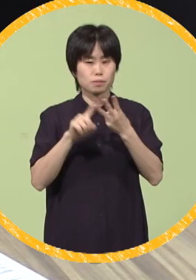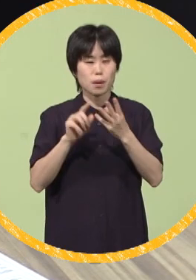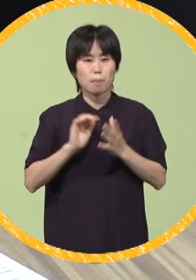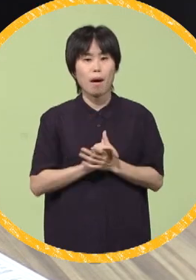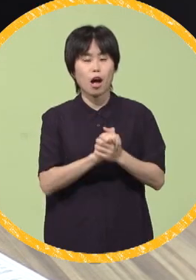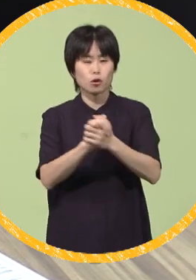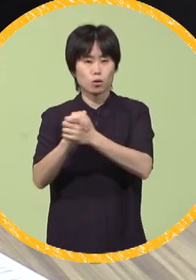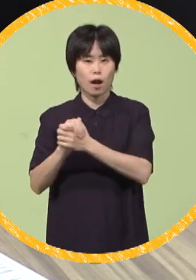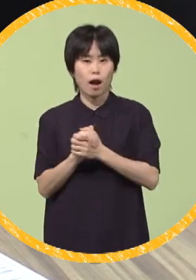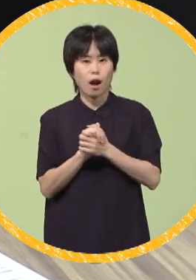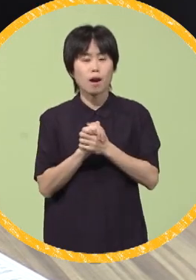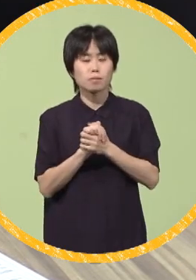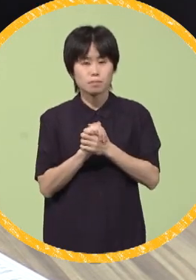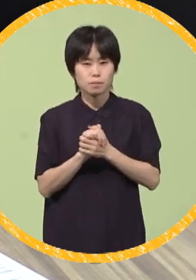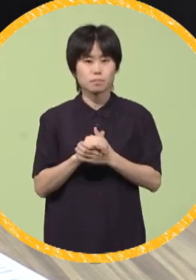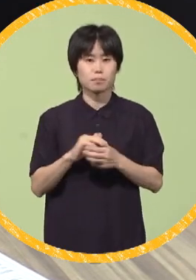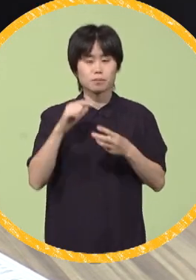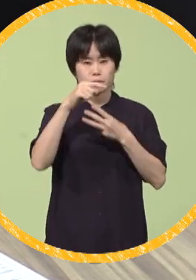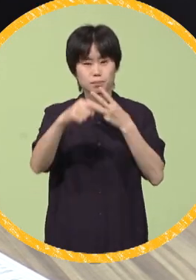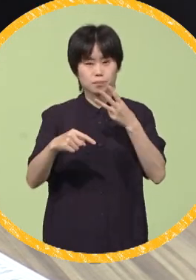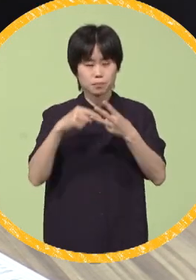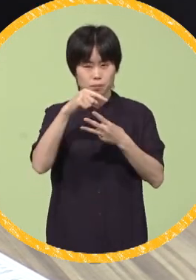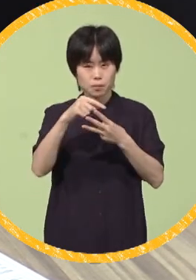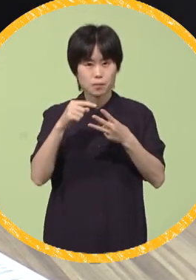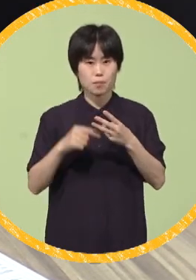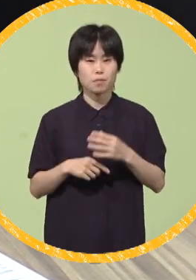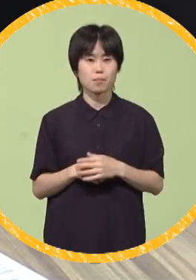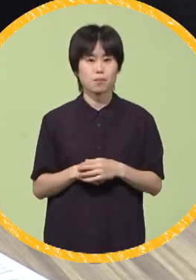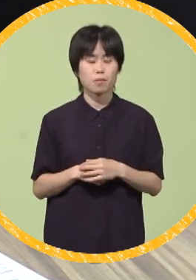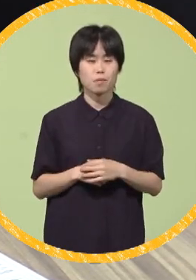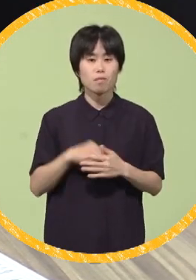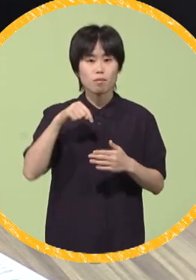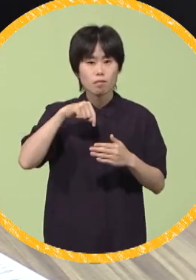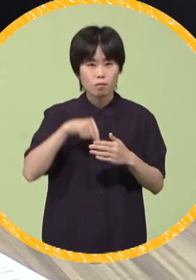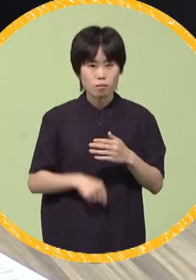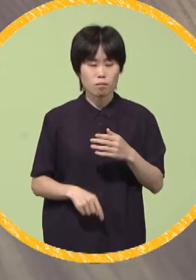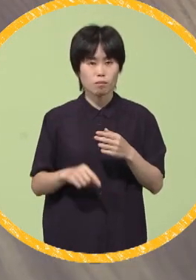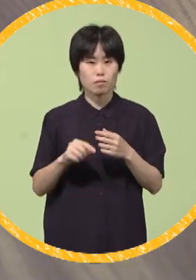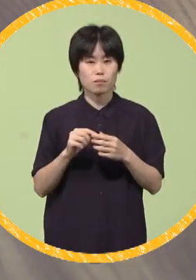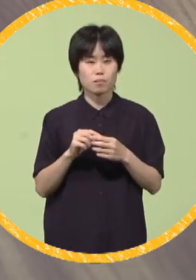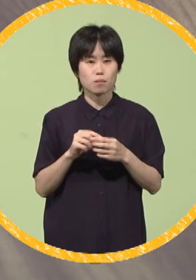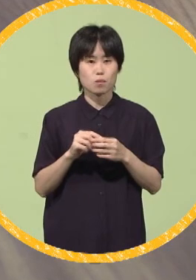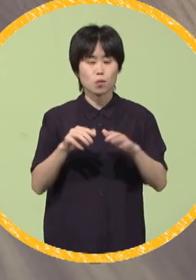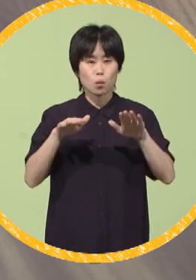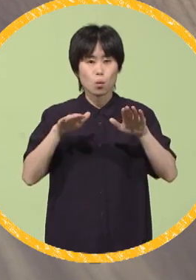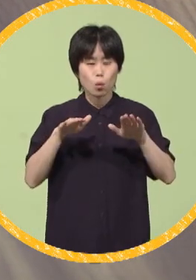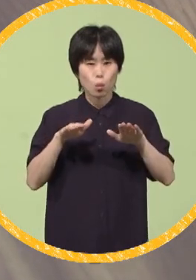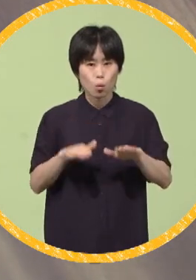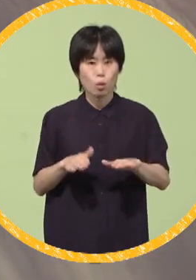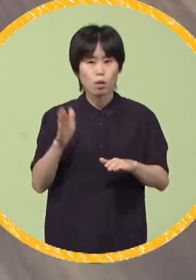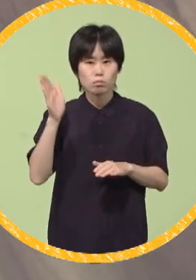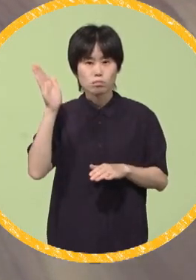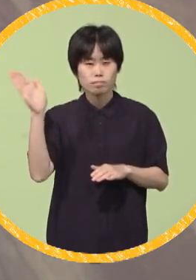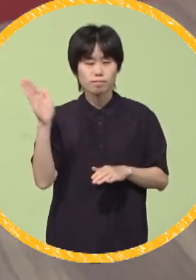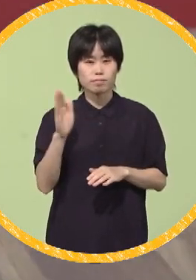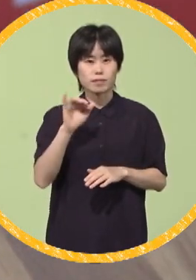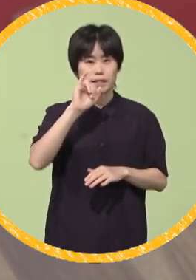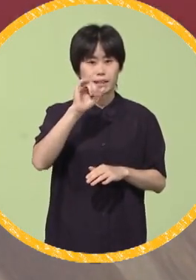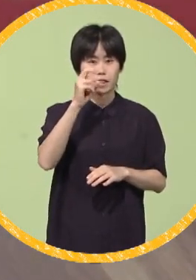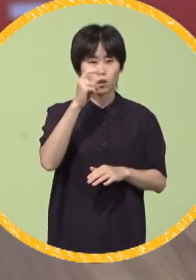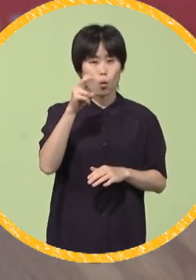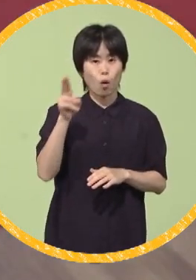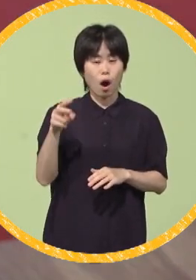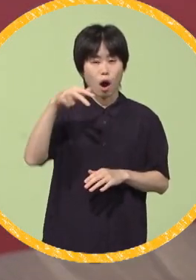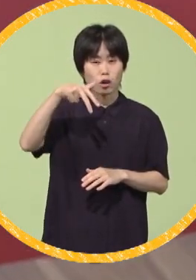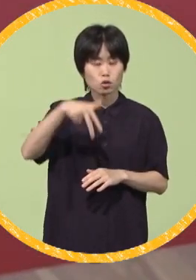ナーという、この3本の柱からなっています。で、その中で、例えば今回我々が出しましたそのイロハス